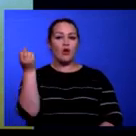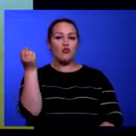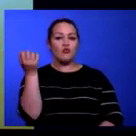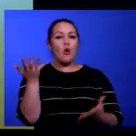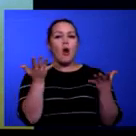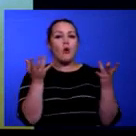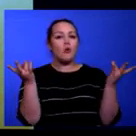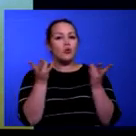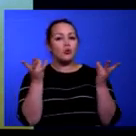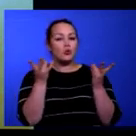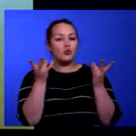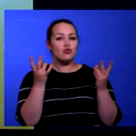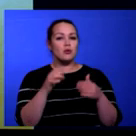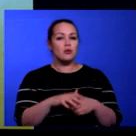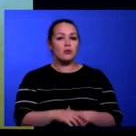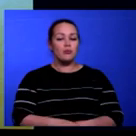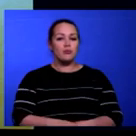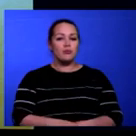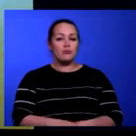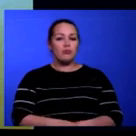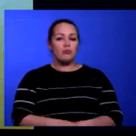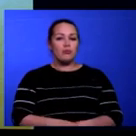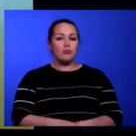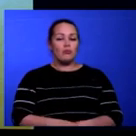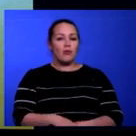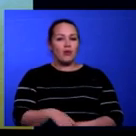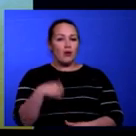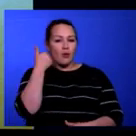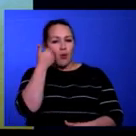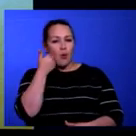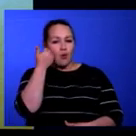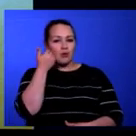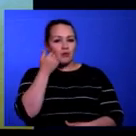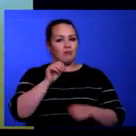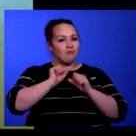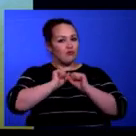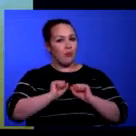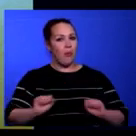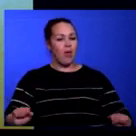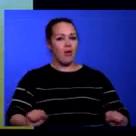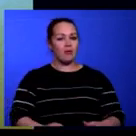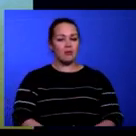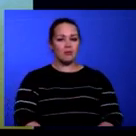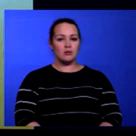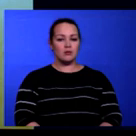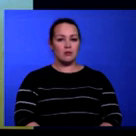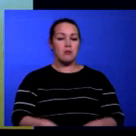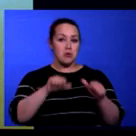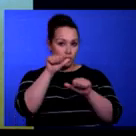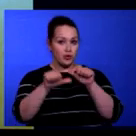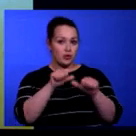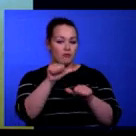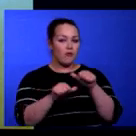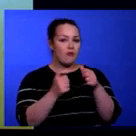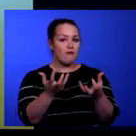нужен матрос робкий не возьмем такого нам нужен смелый матрос а ленивого возьмите